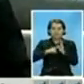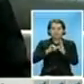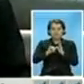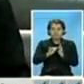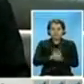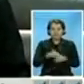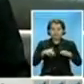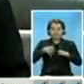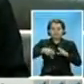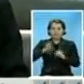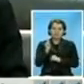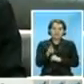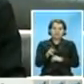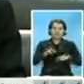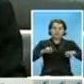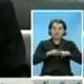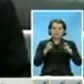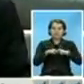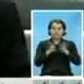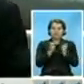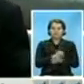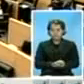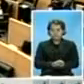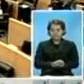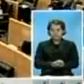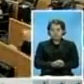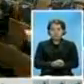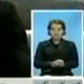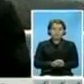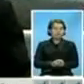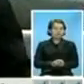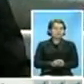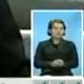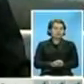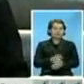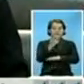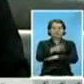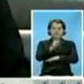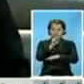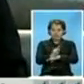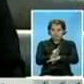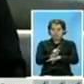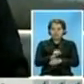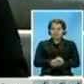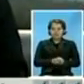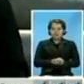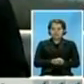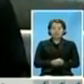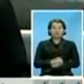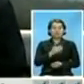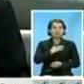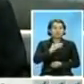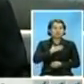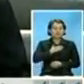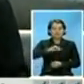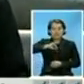าวเสียดสีและกล่าวหารัฐบาลอย่างผิดสังเกต กราบเรียนท่านประธานที่เคารพกระผมจ่